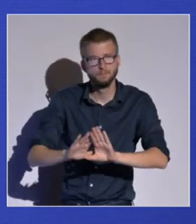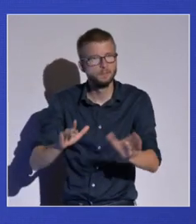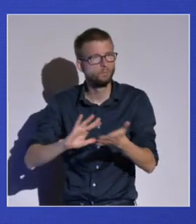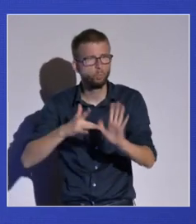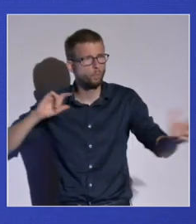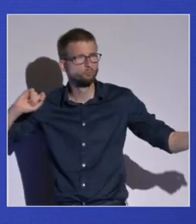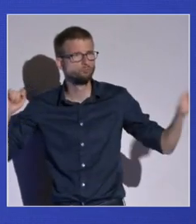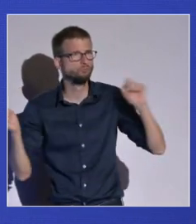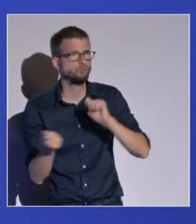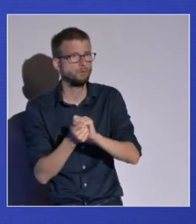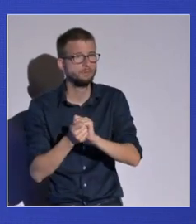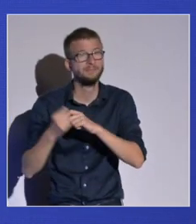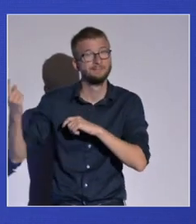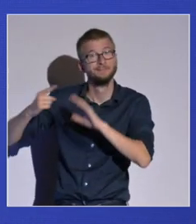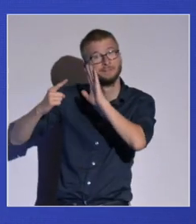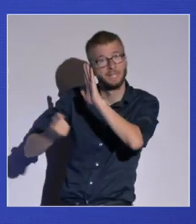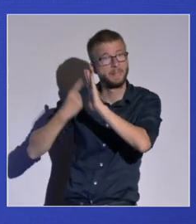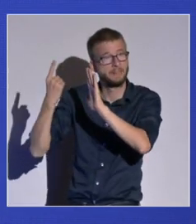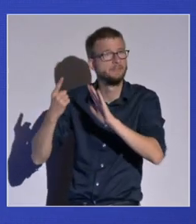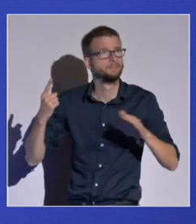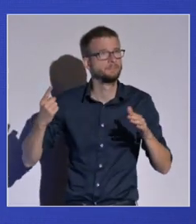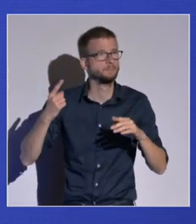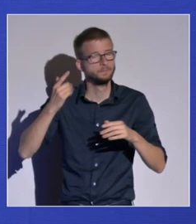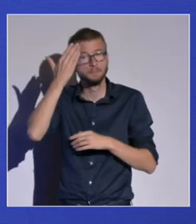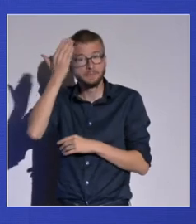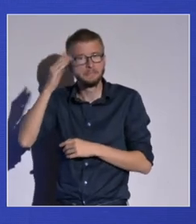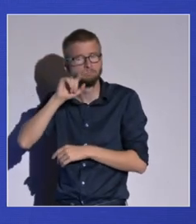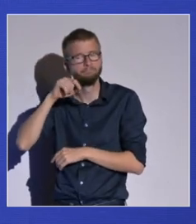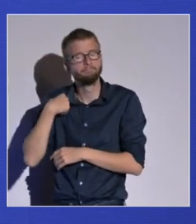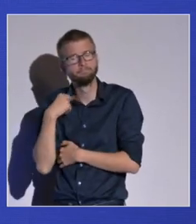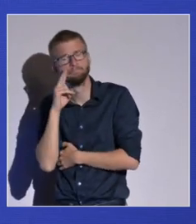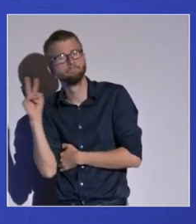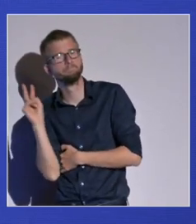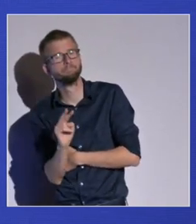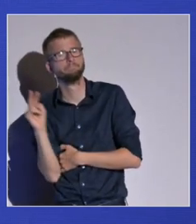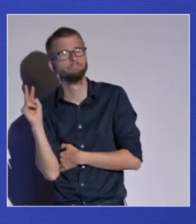ça a été rappelé, si l'on regarde